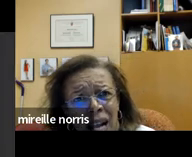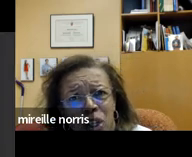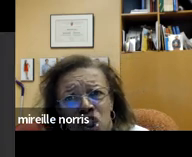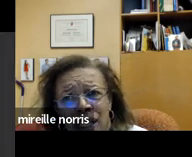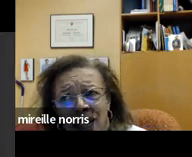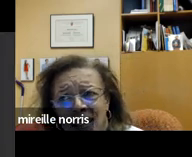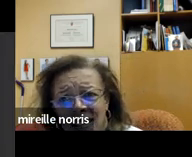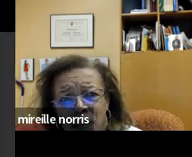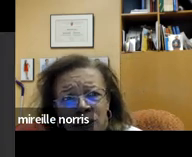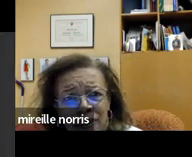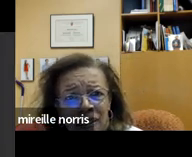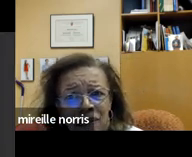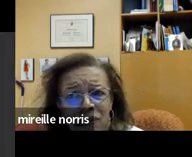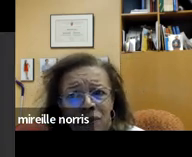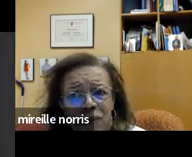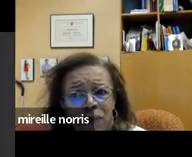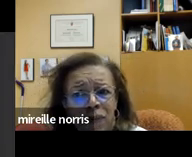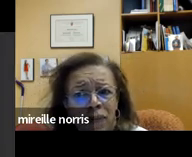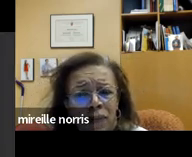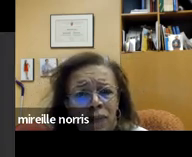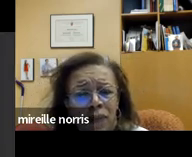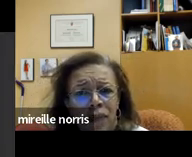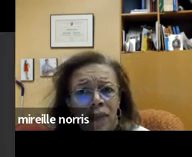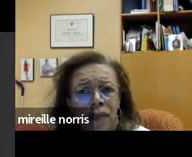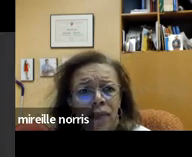passer à la prochaine diapositive.